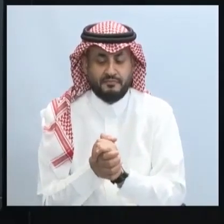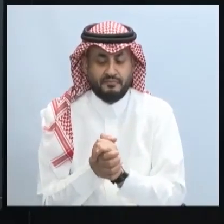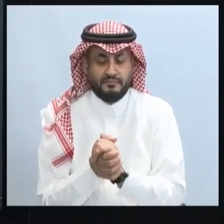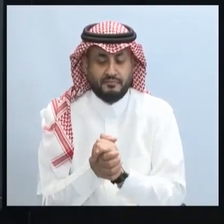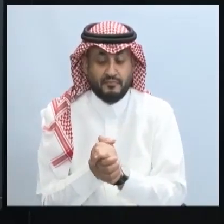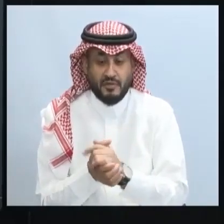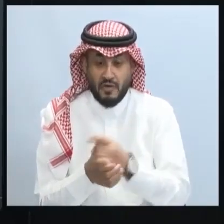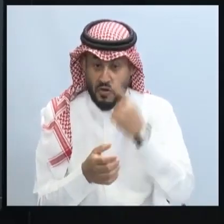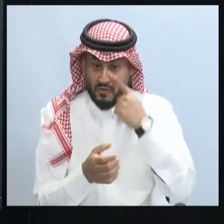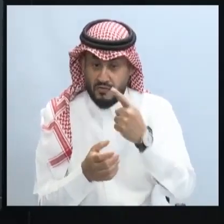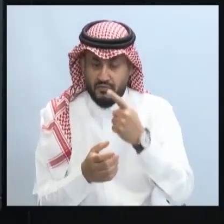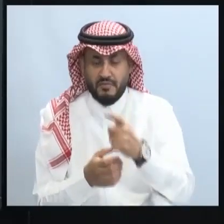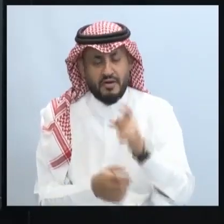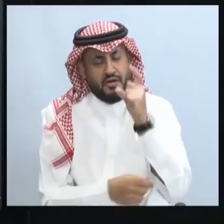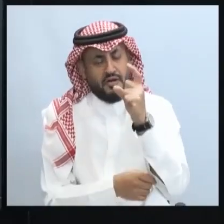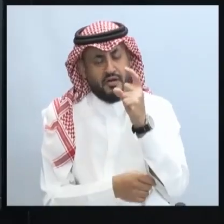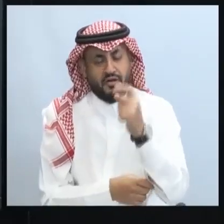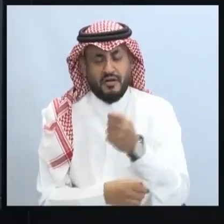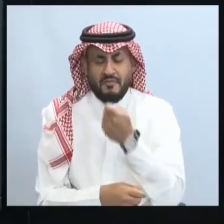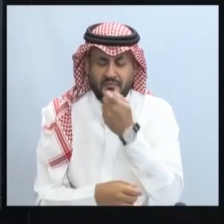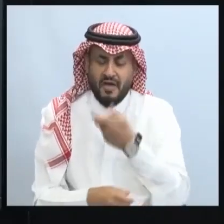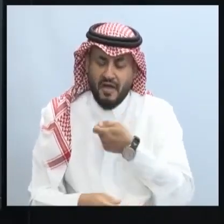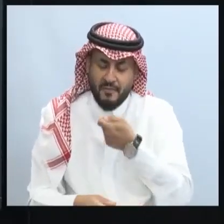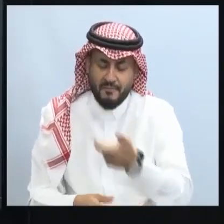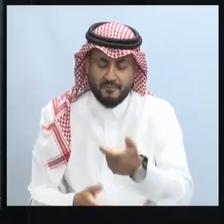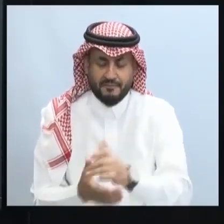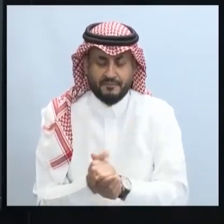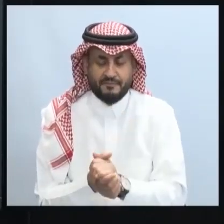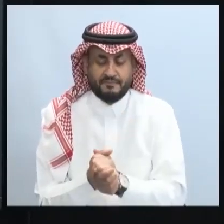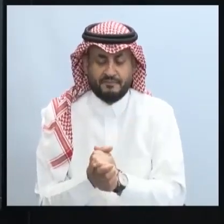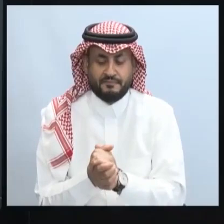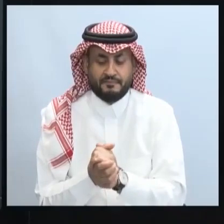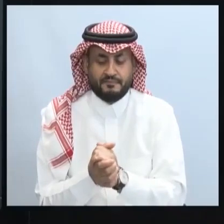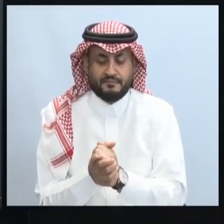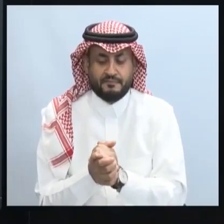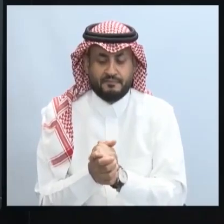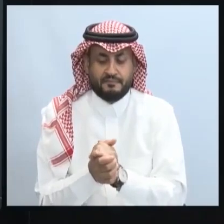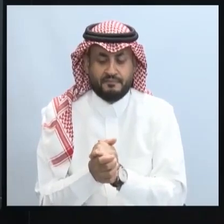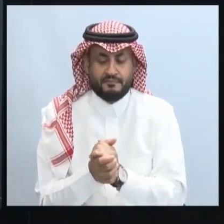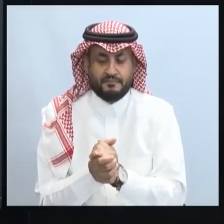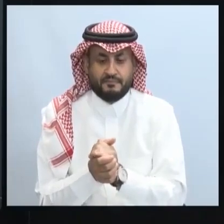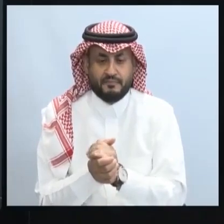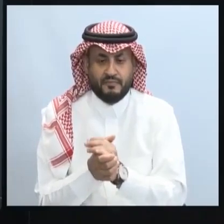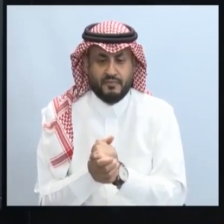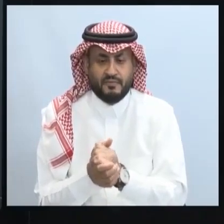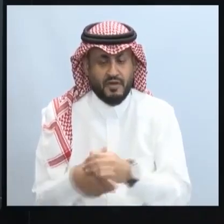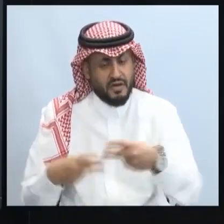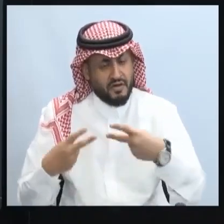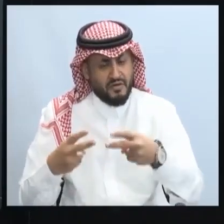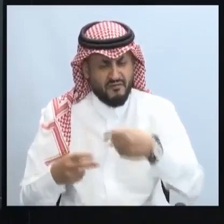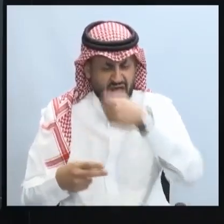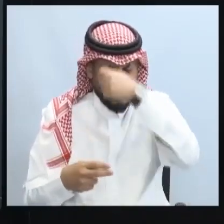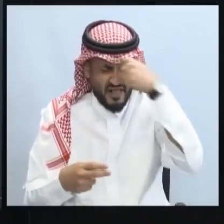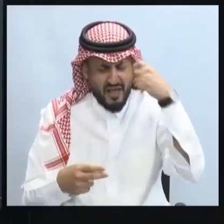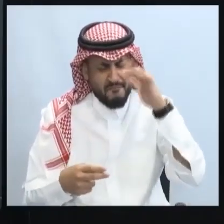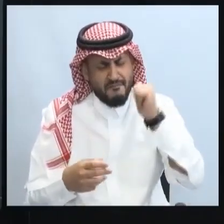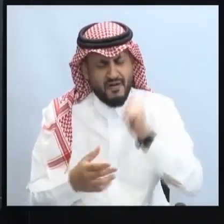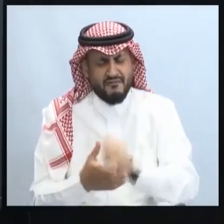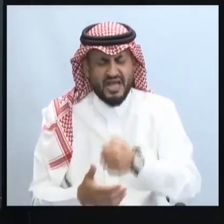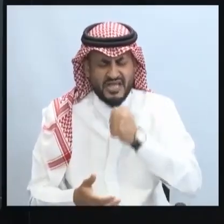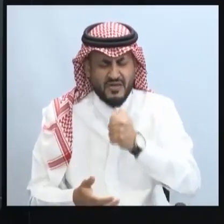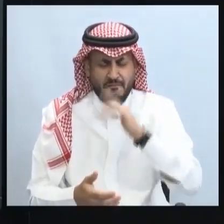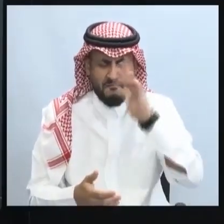انظروا الى ديننا كيف التيسير فيه وكيف يرفع الحرج والمشقه والصعوبه